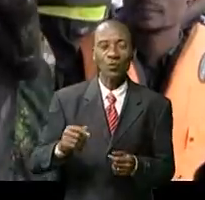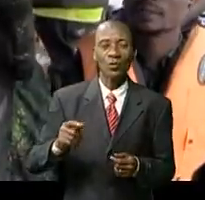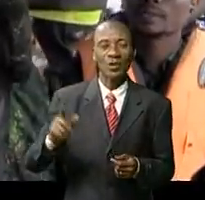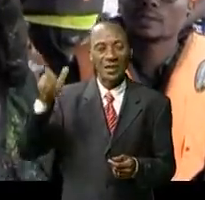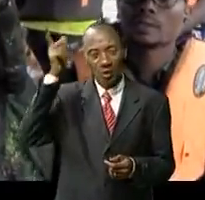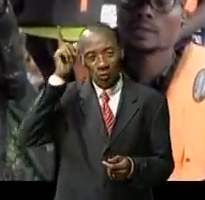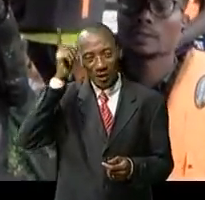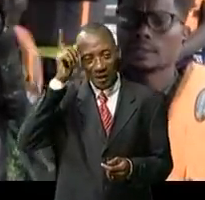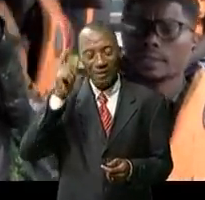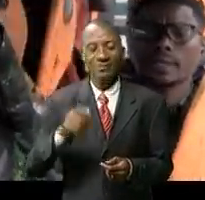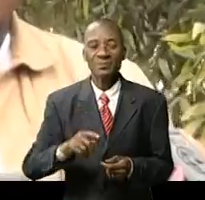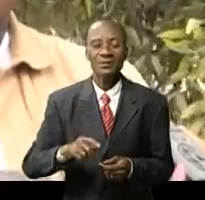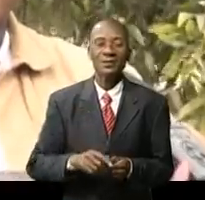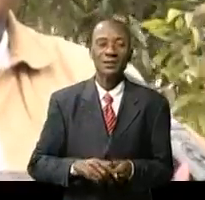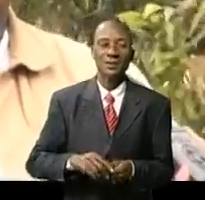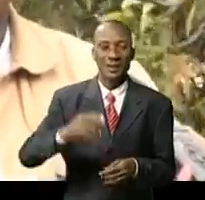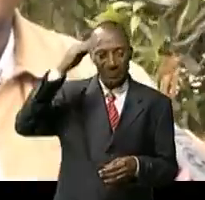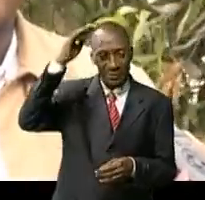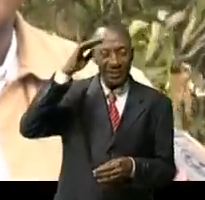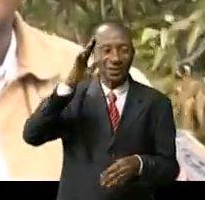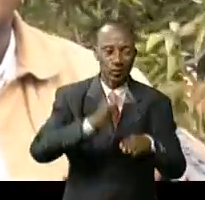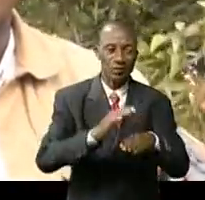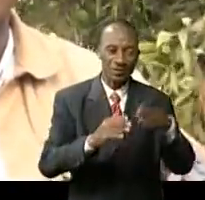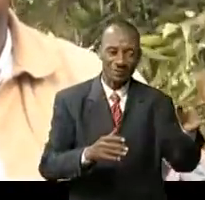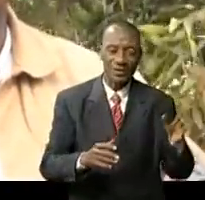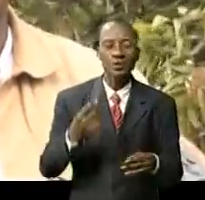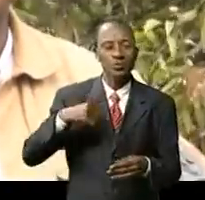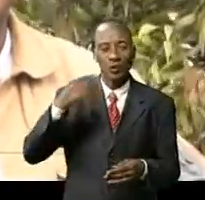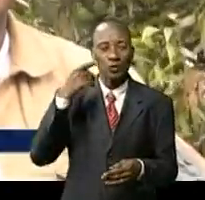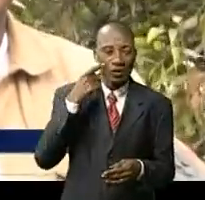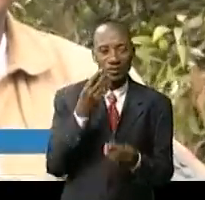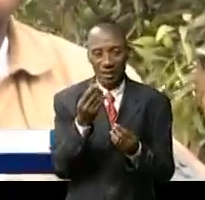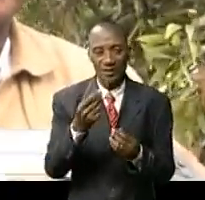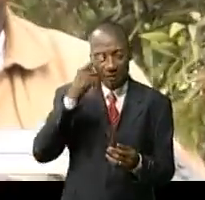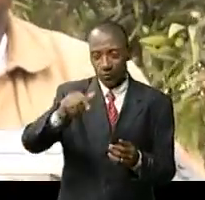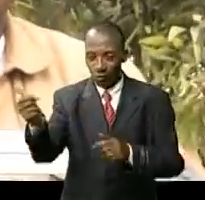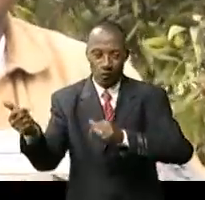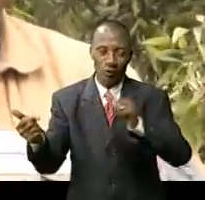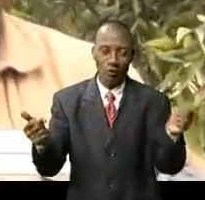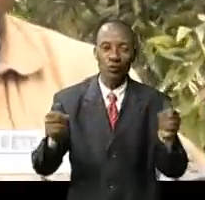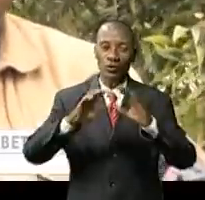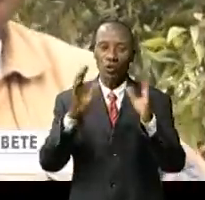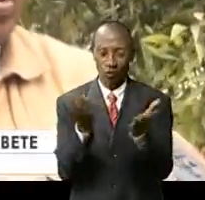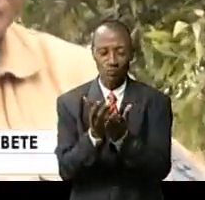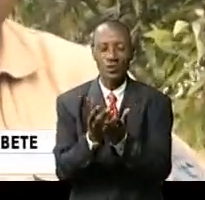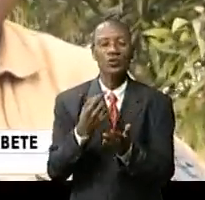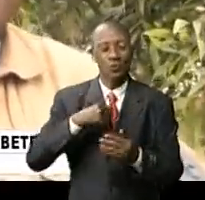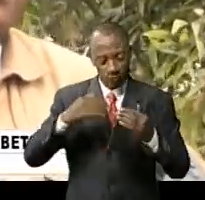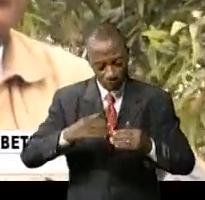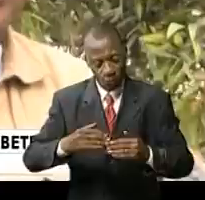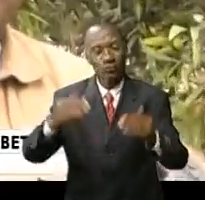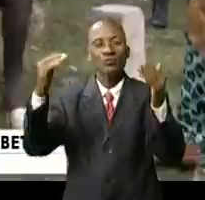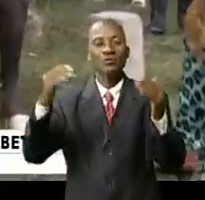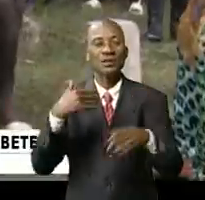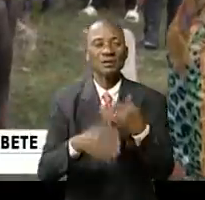déjà touchée, Ngalema aussi est déjà touchée. Nous avons pour objectif, si nous trouvons plus de moyens, d'aller pratiquement dans autant de communes qu'on le pourra à travers la